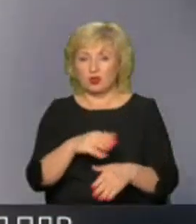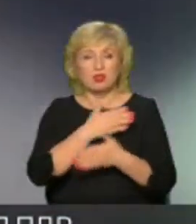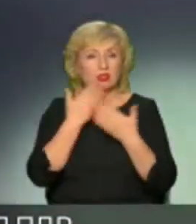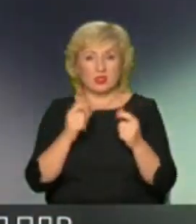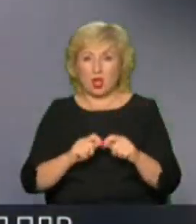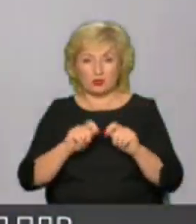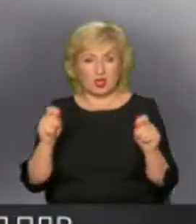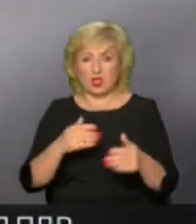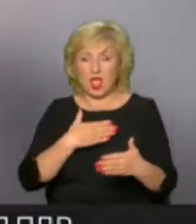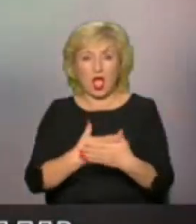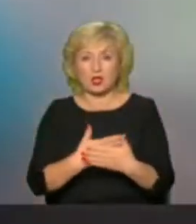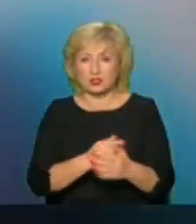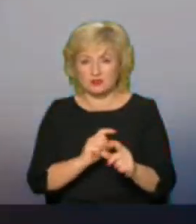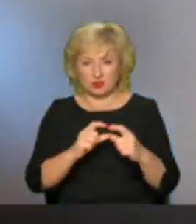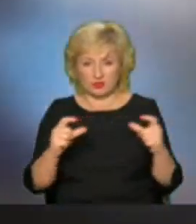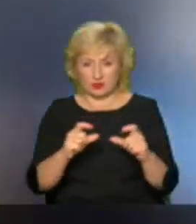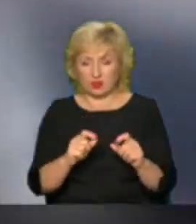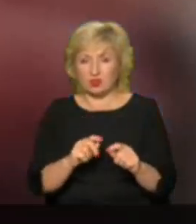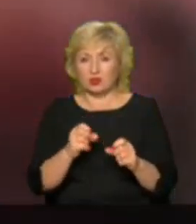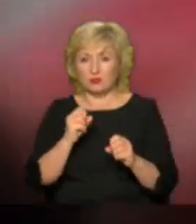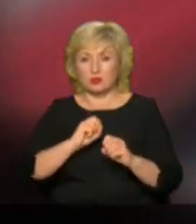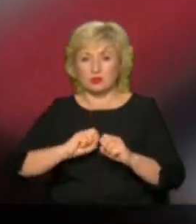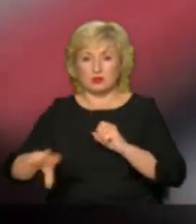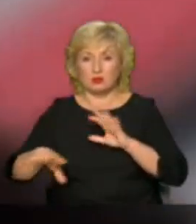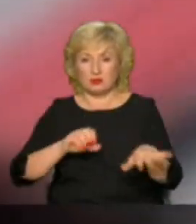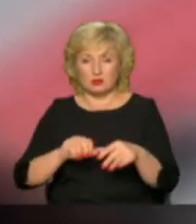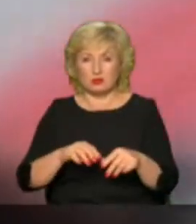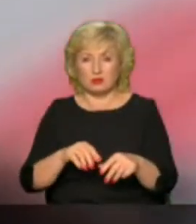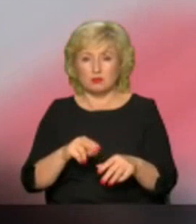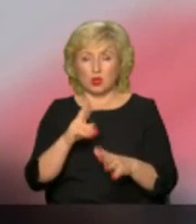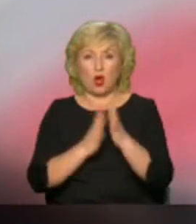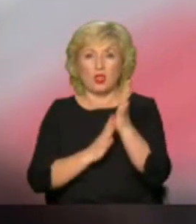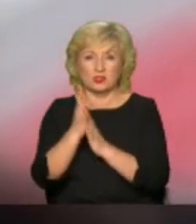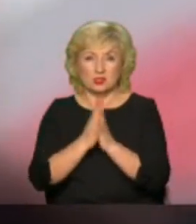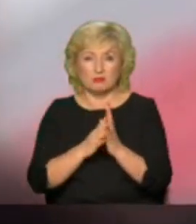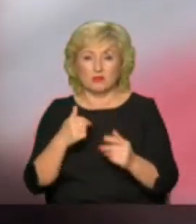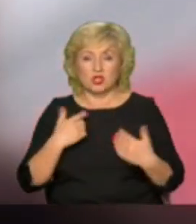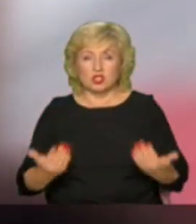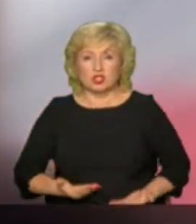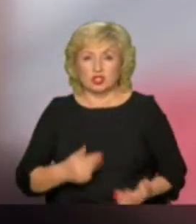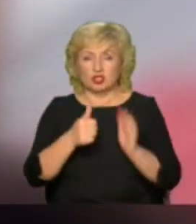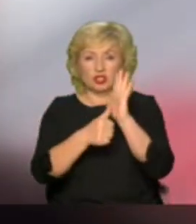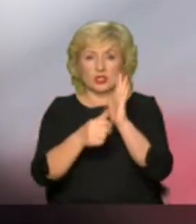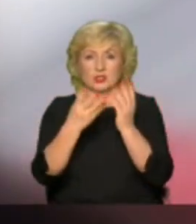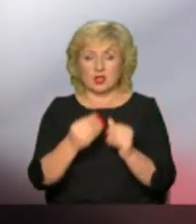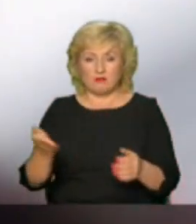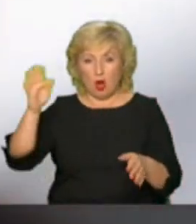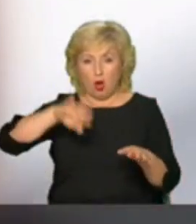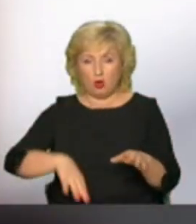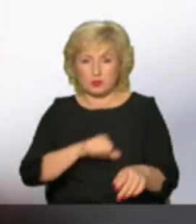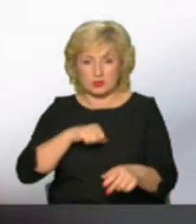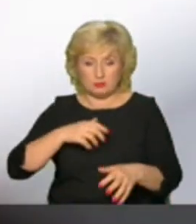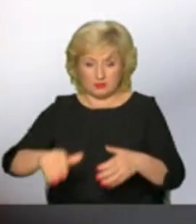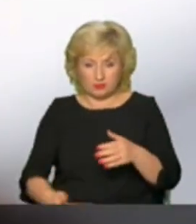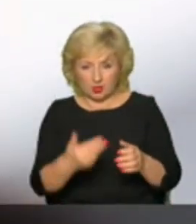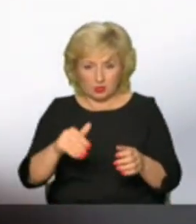не активированы. Раскидываем по лесам. Мы жили 6 дней в окопах, которые сами вырыли.